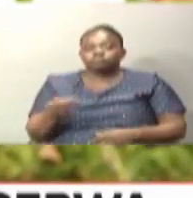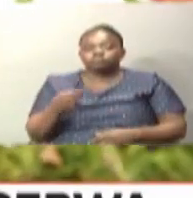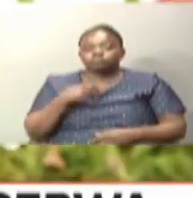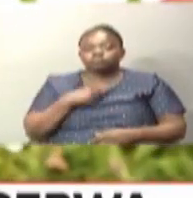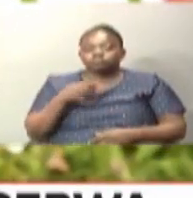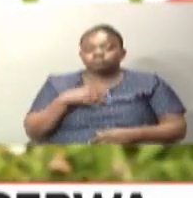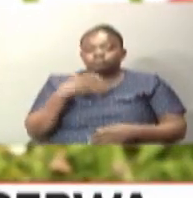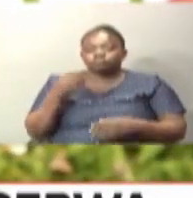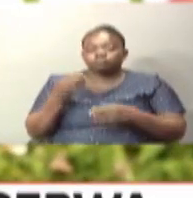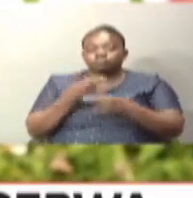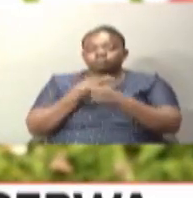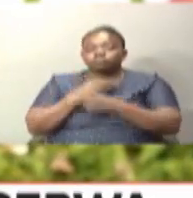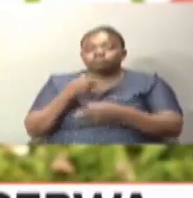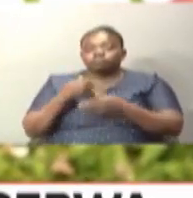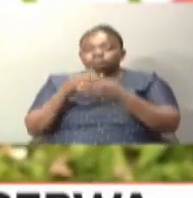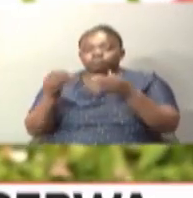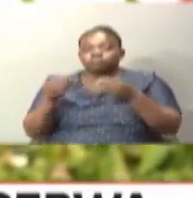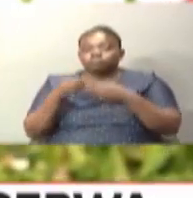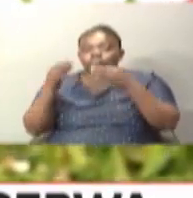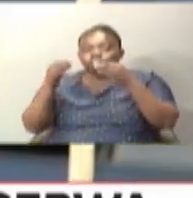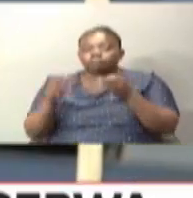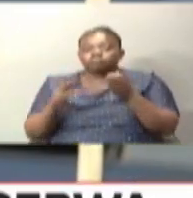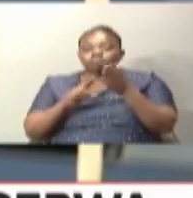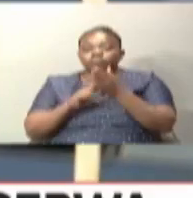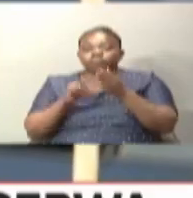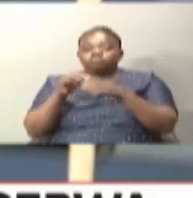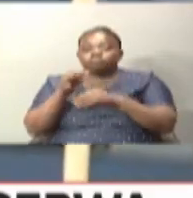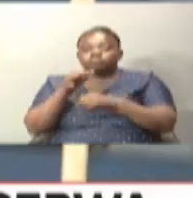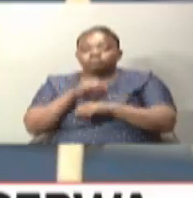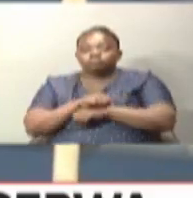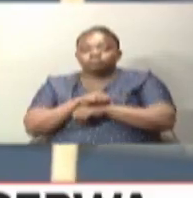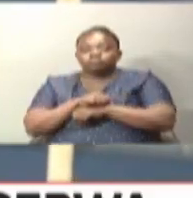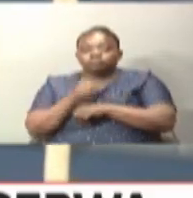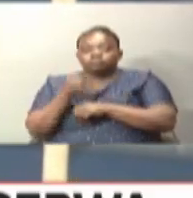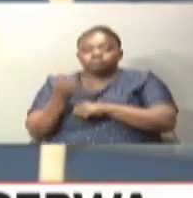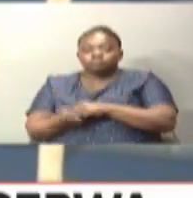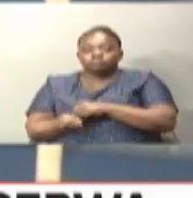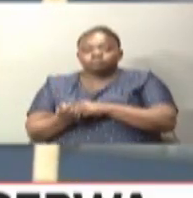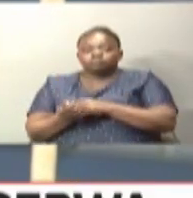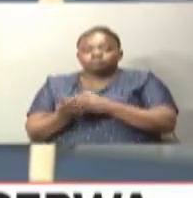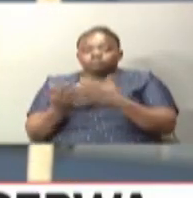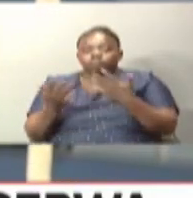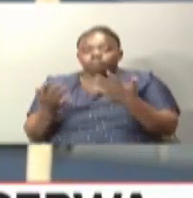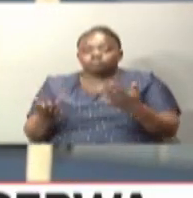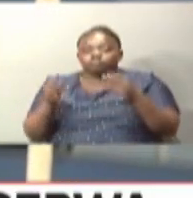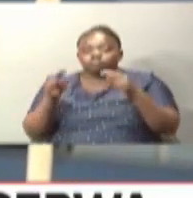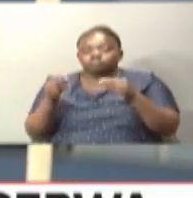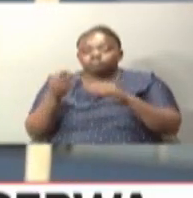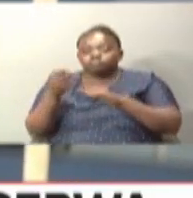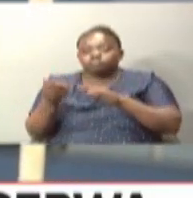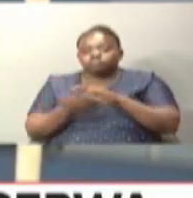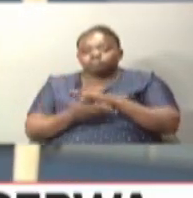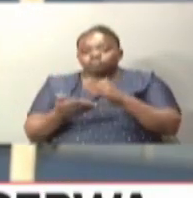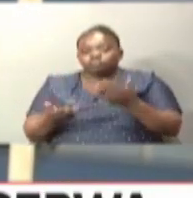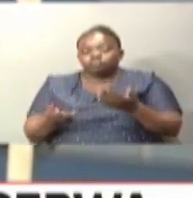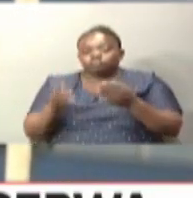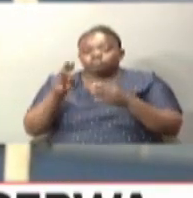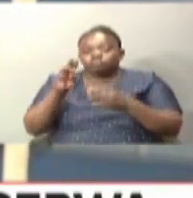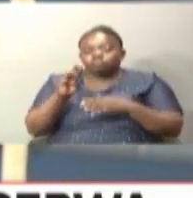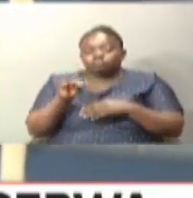baganda bange atuyambe n'atuwa ebikozesebwa ku ssomero. Itwe tusoma wano naye nga bana tebaba na seti nga matha